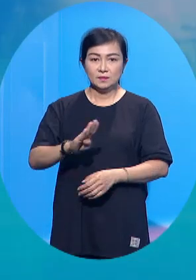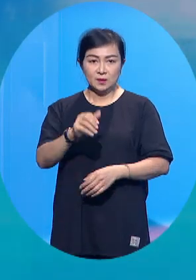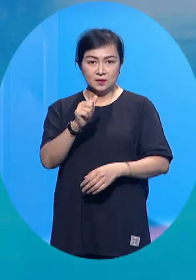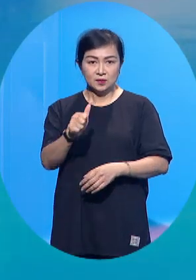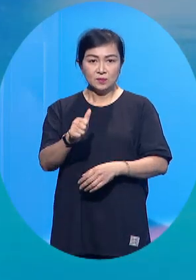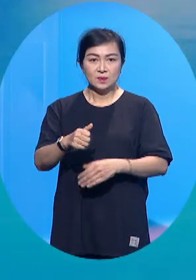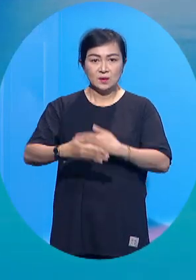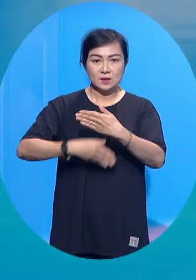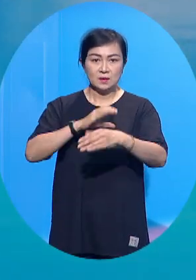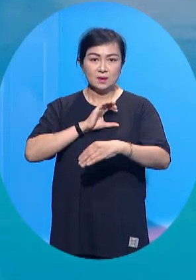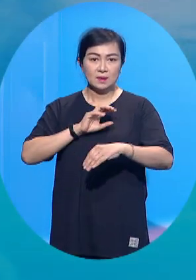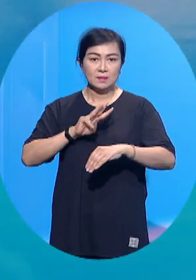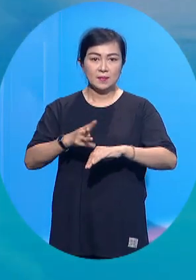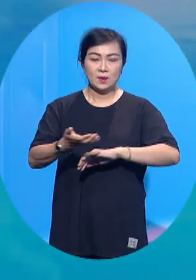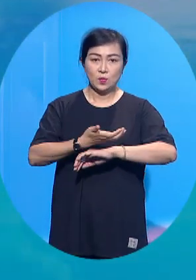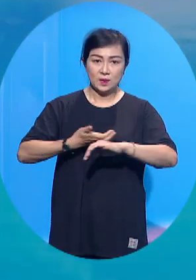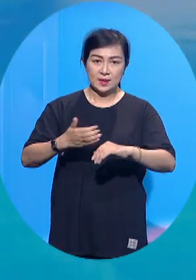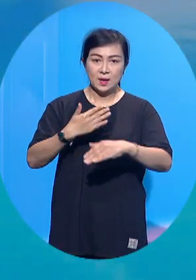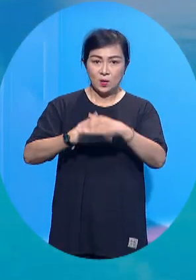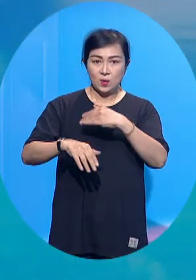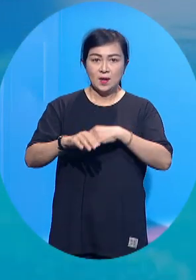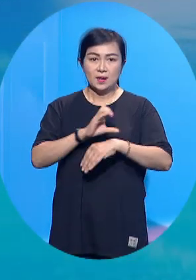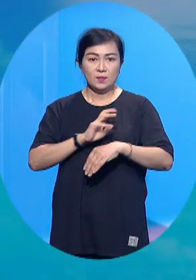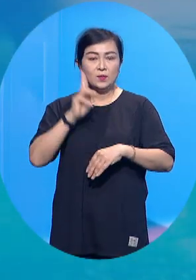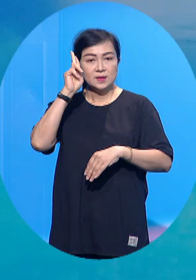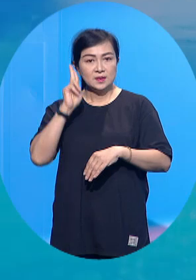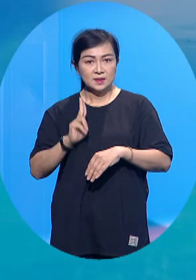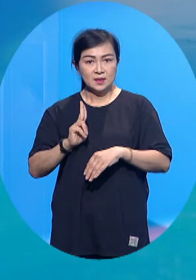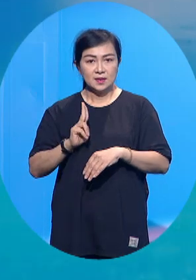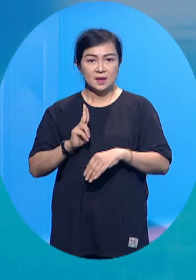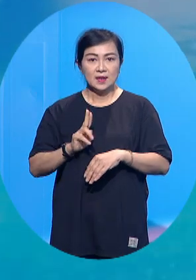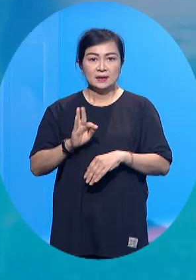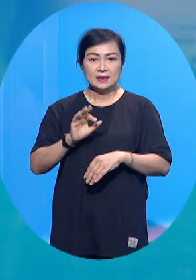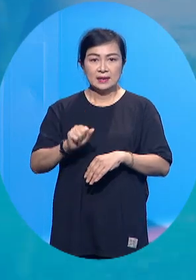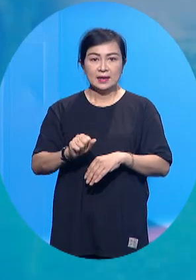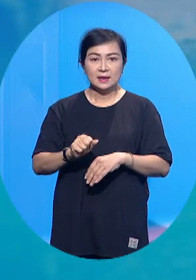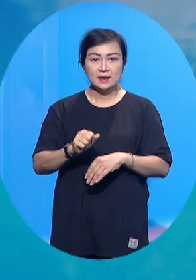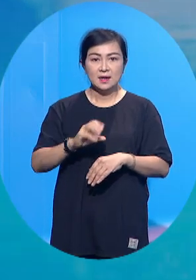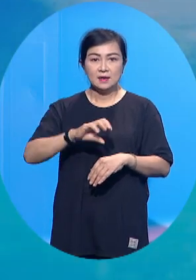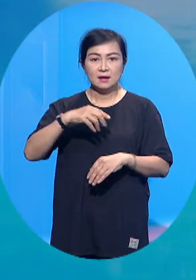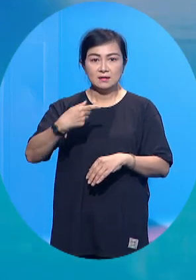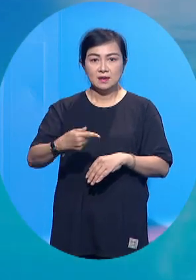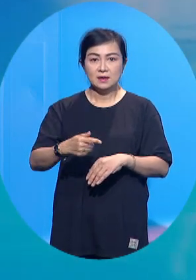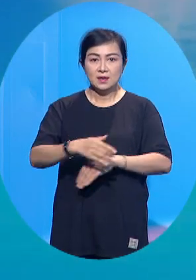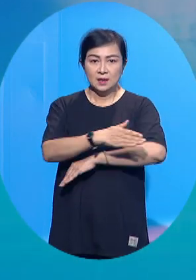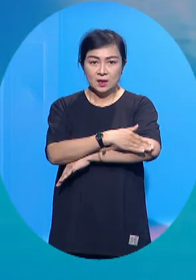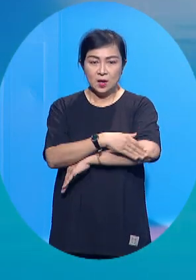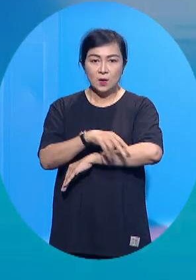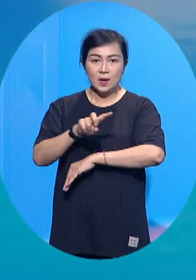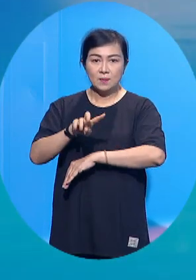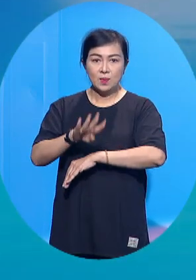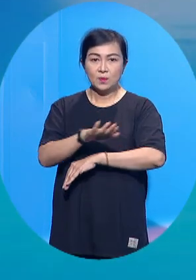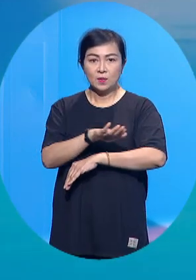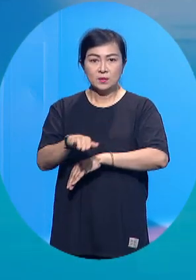Để chuẩn bị tốt nhất cho kỳ thi Trung học Phổ thông Quốc gia, hôm qua, cán bộ, chiến sĩ đồn biên phòng Thạnh An, xã đảo Thạnh An, huyện Cần Giờ đã hỗ trợ